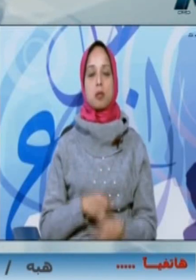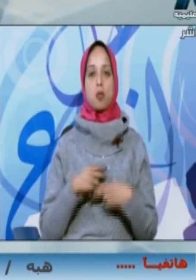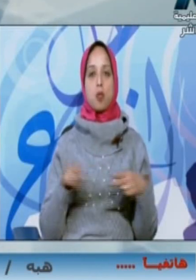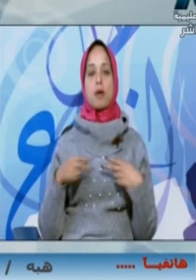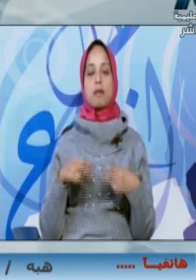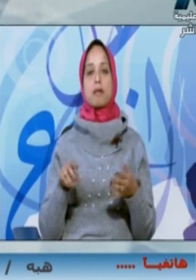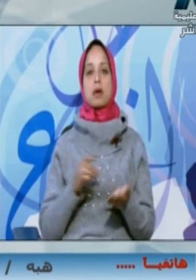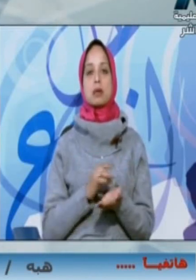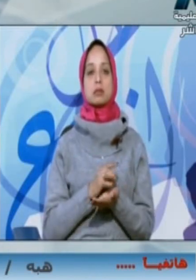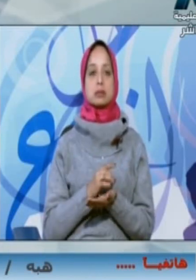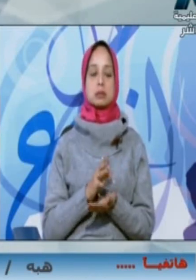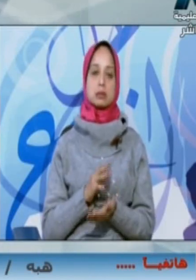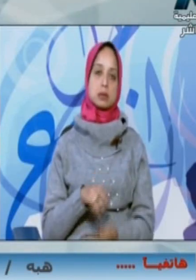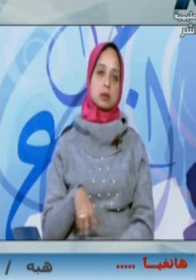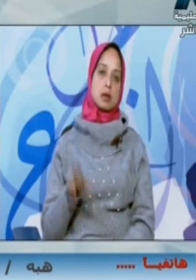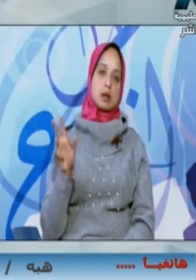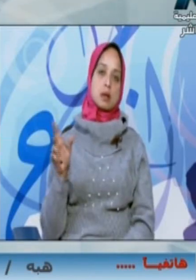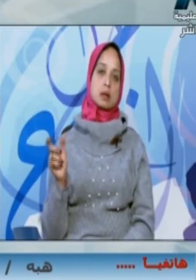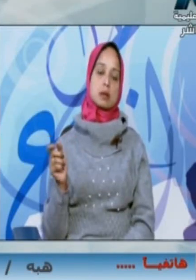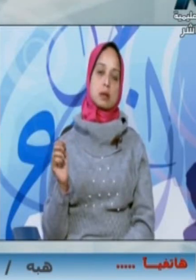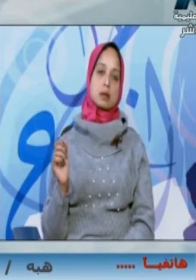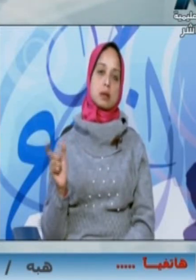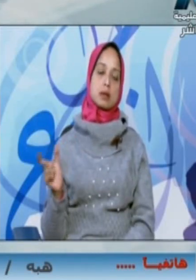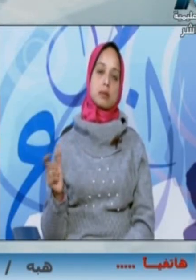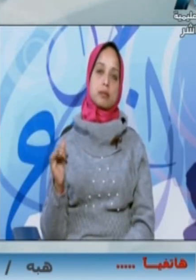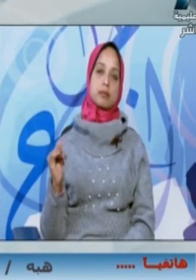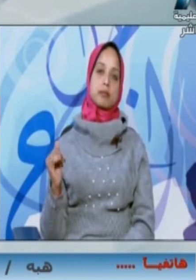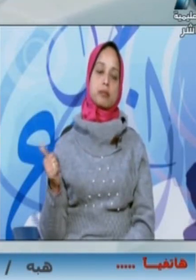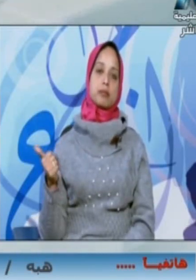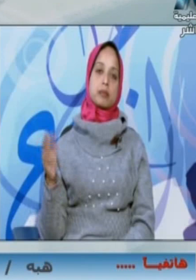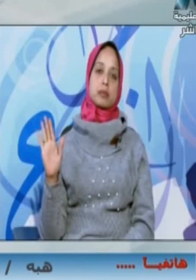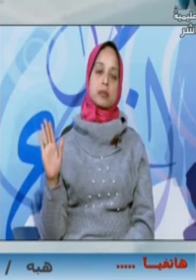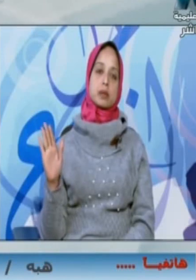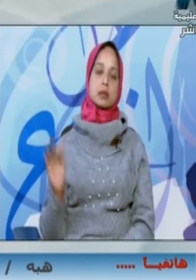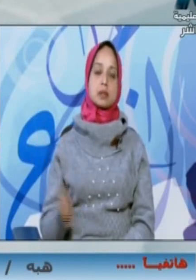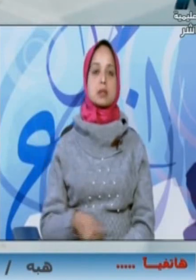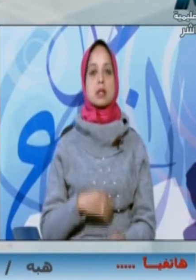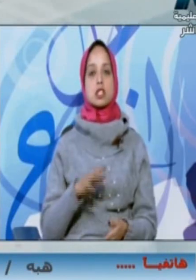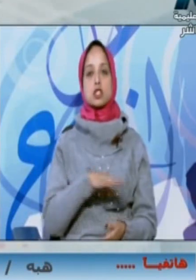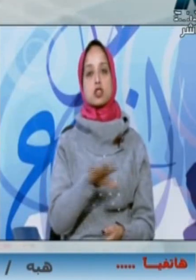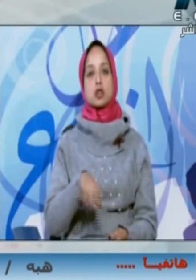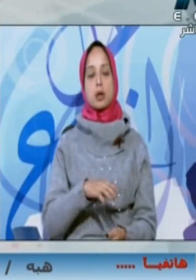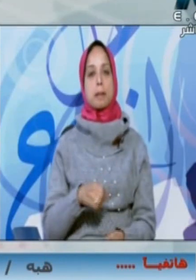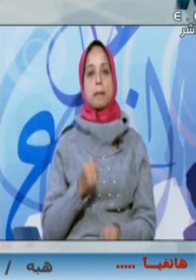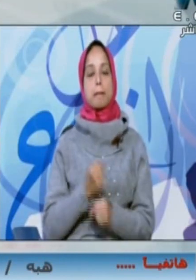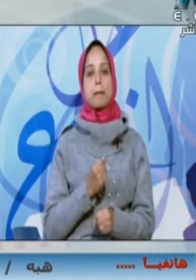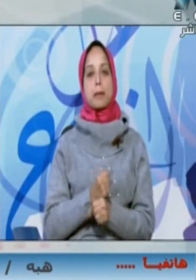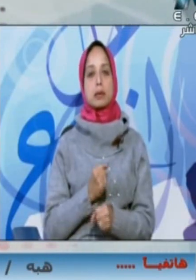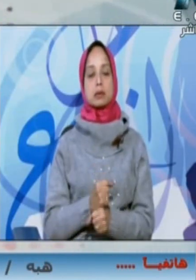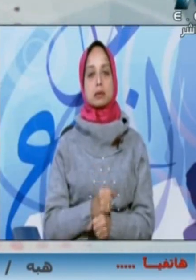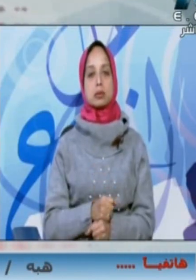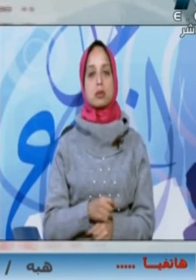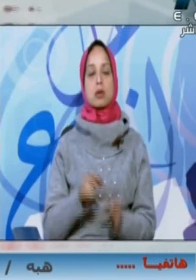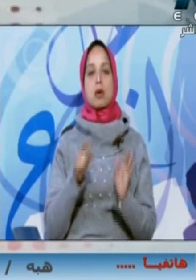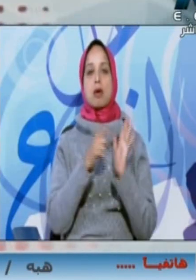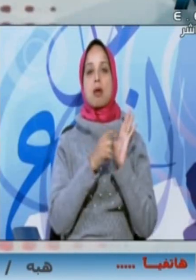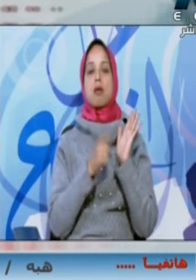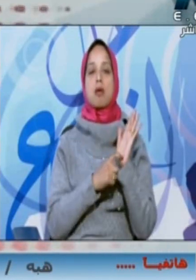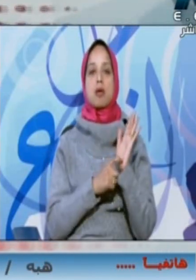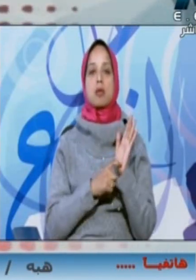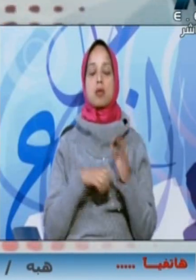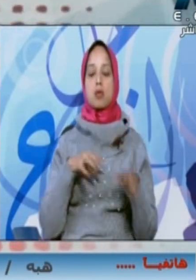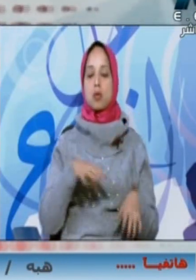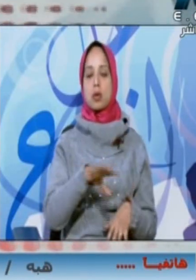النحاس. عشان ما يطالبش بثمن المساعده في الحرب والاستقلال، والشعب ينشغل بالمطالبه بالدستور والبلد ايه تولع من الداخل بقى، تمام